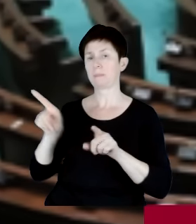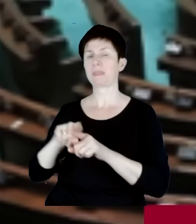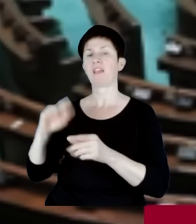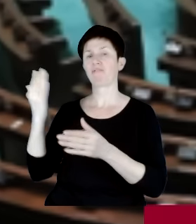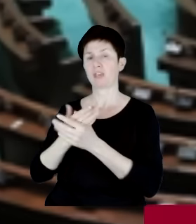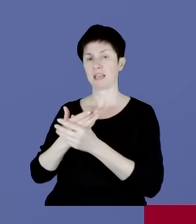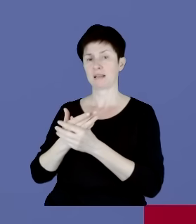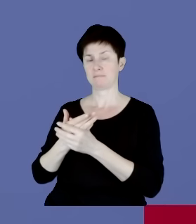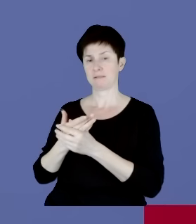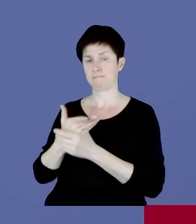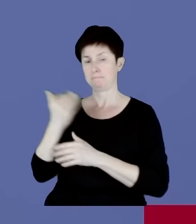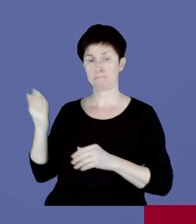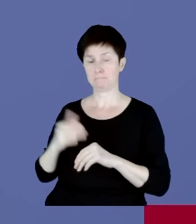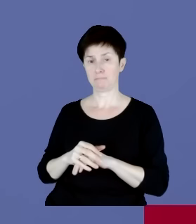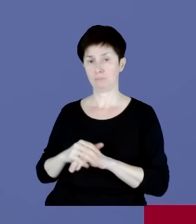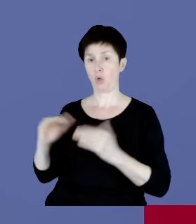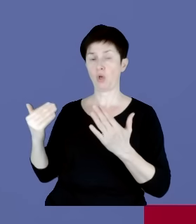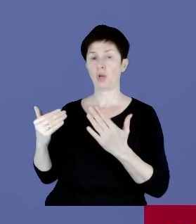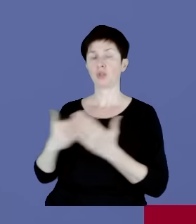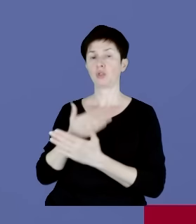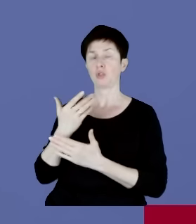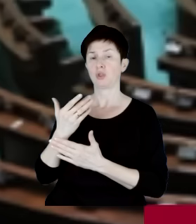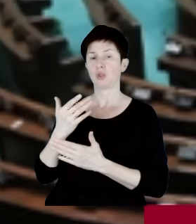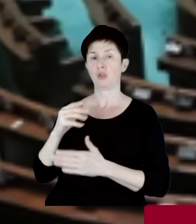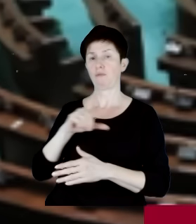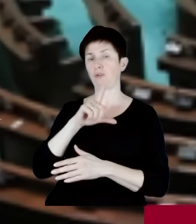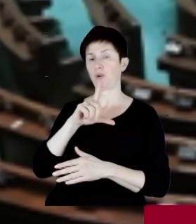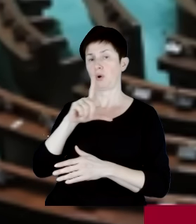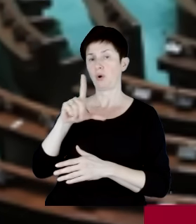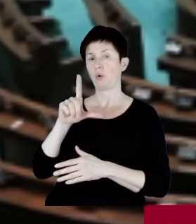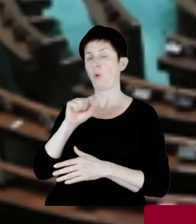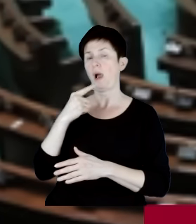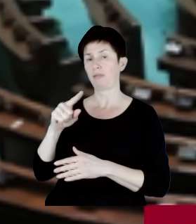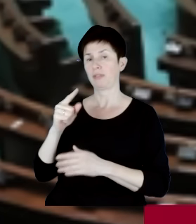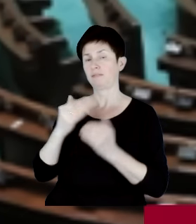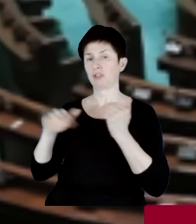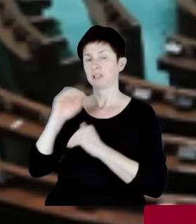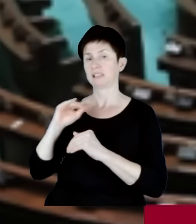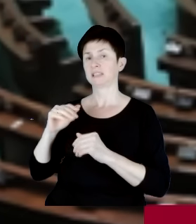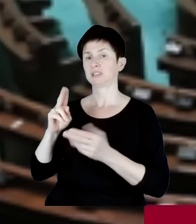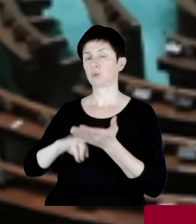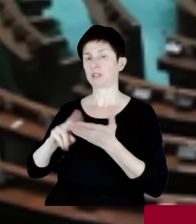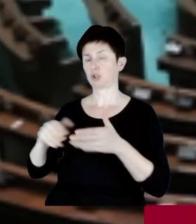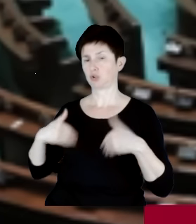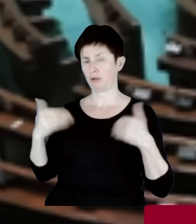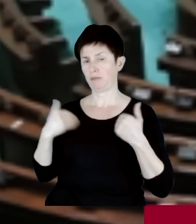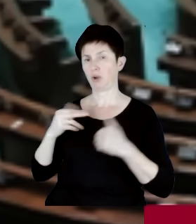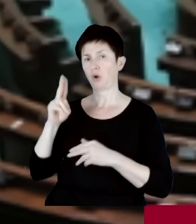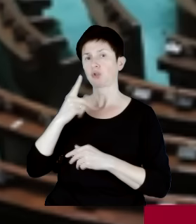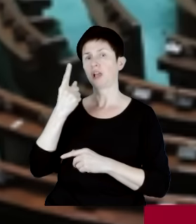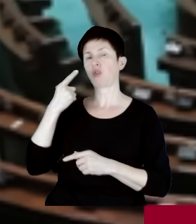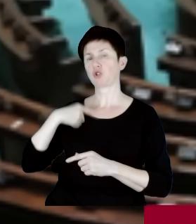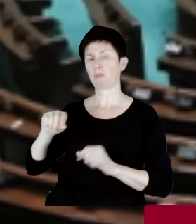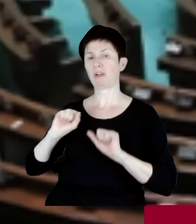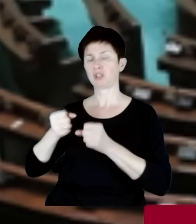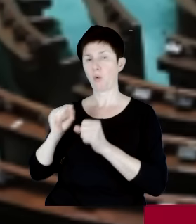kiedy Nowy Ład podwyższył składkę zdrowotną, ucierpieli przede wszystkim osoby, które prowadziły jednoosobową działalność gospodarczą.